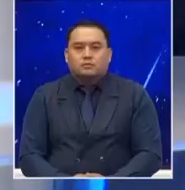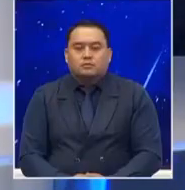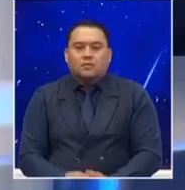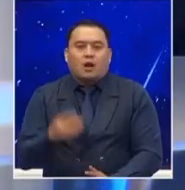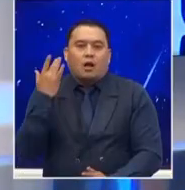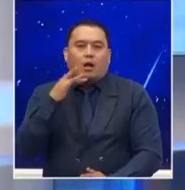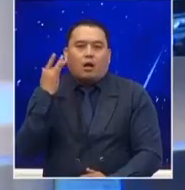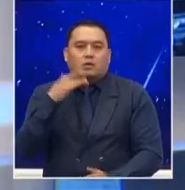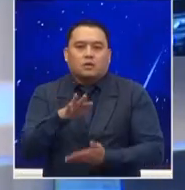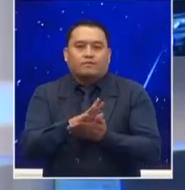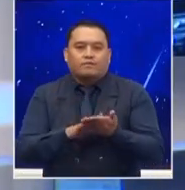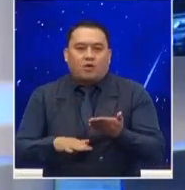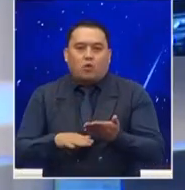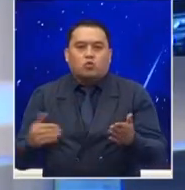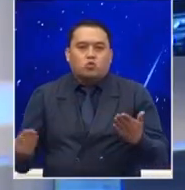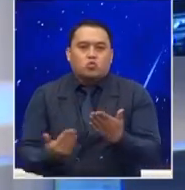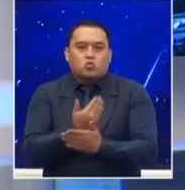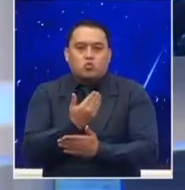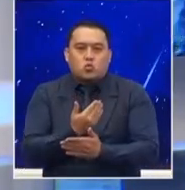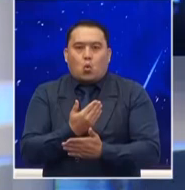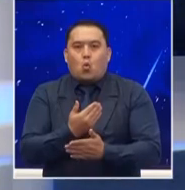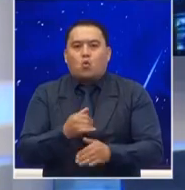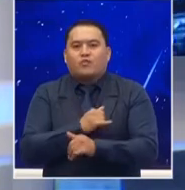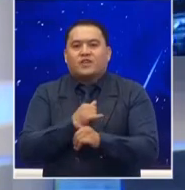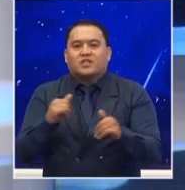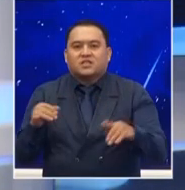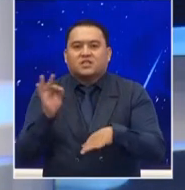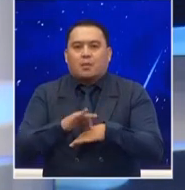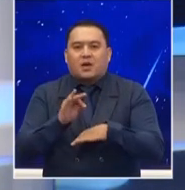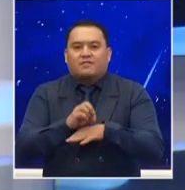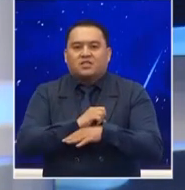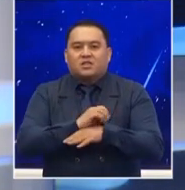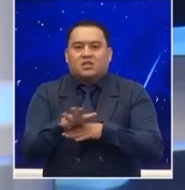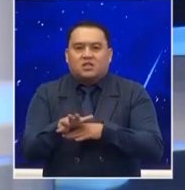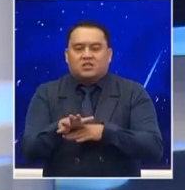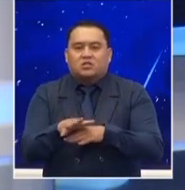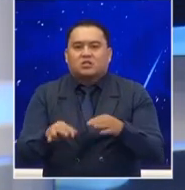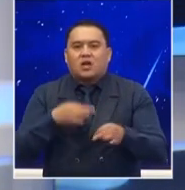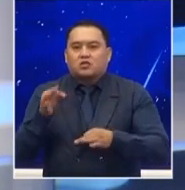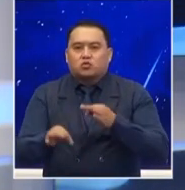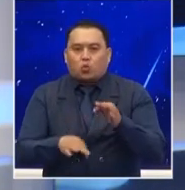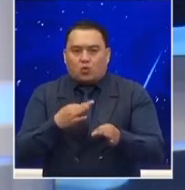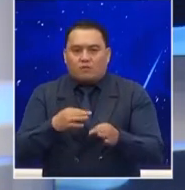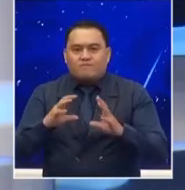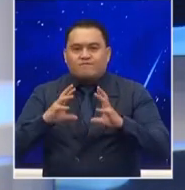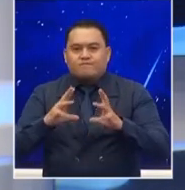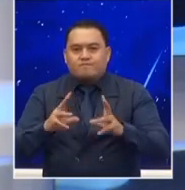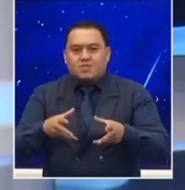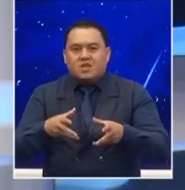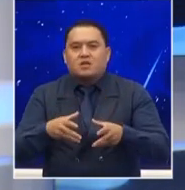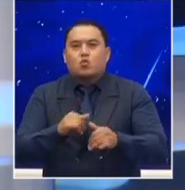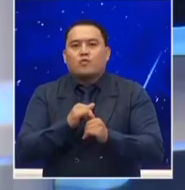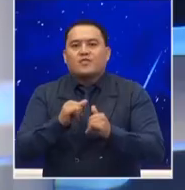В США продолжают фиксировать новые максимальные приросты заболевших коронавирусом за сутки. В мире суточный